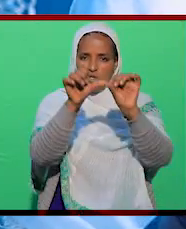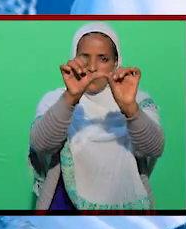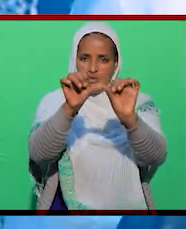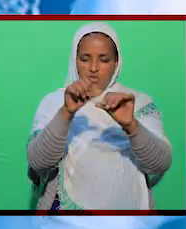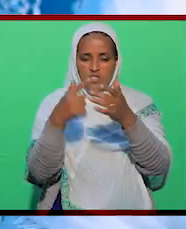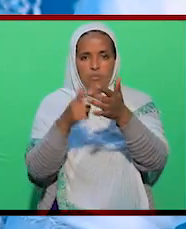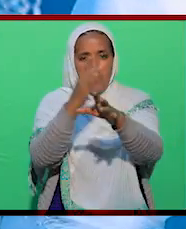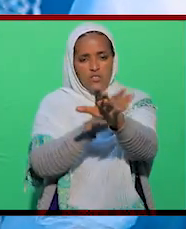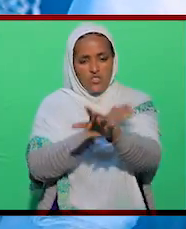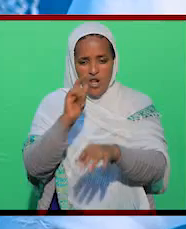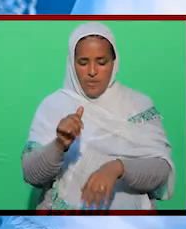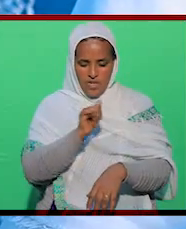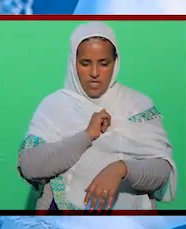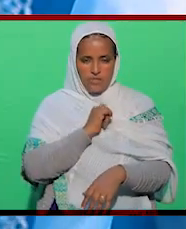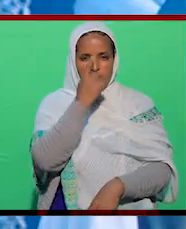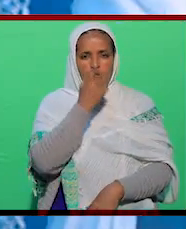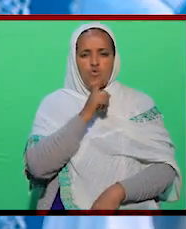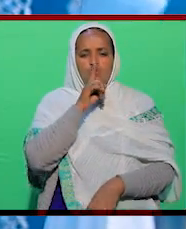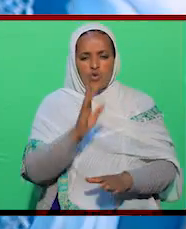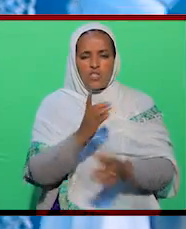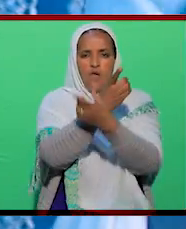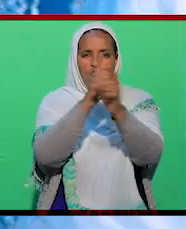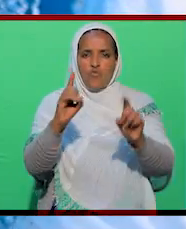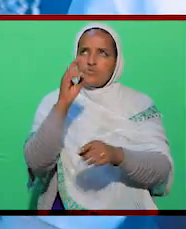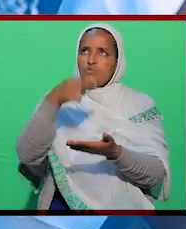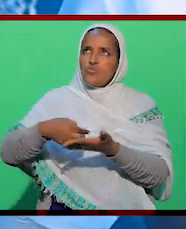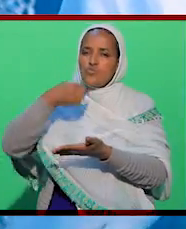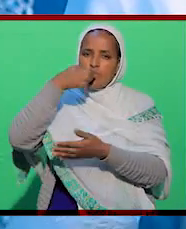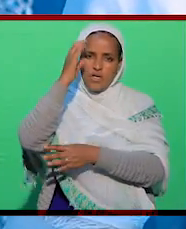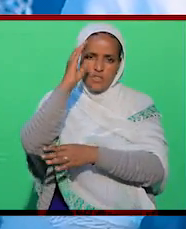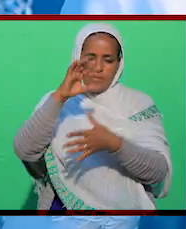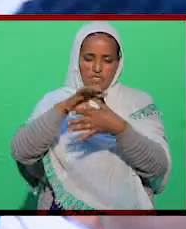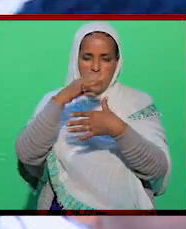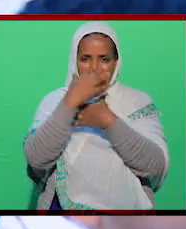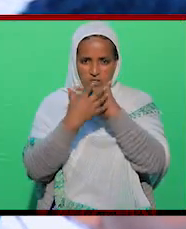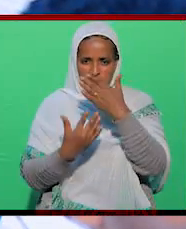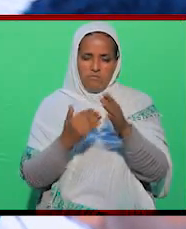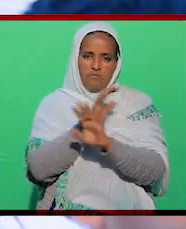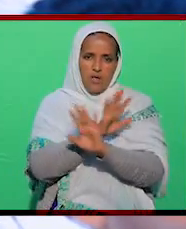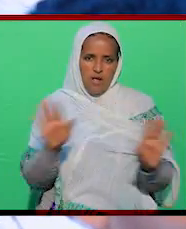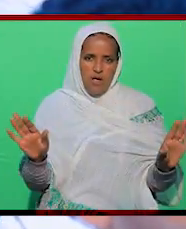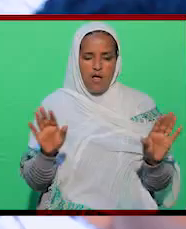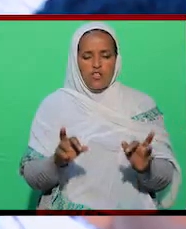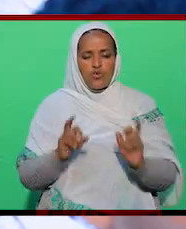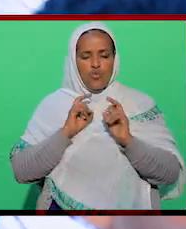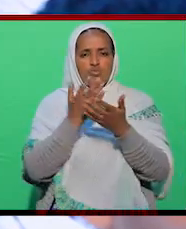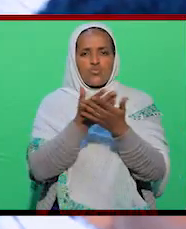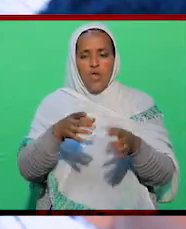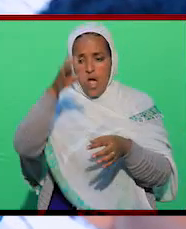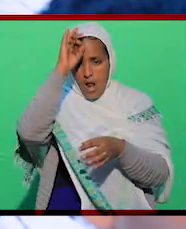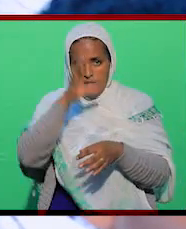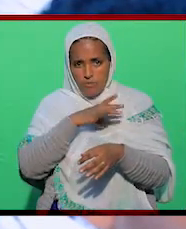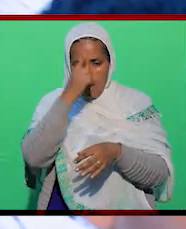ይቀጥላሉ። ስለዚህ ማስተካከል ያለብን ራሳችን። እውነተኛ ፈውስ ስጋውና ደሙ ነው። በቃ እውነተኛ የህይወት ጉዳይ